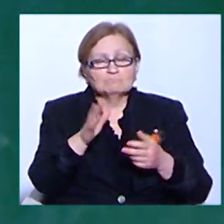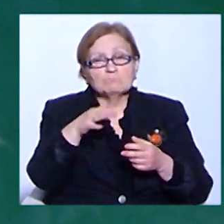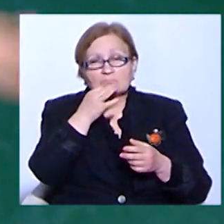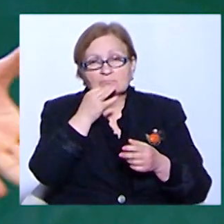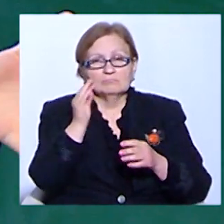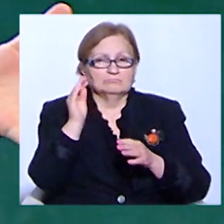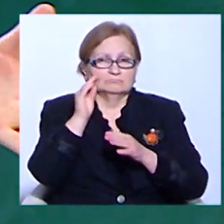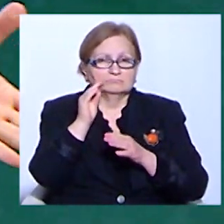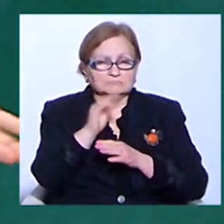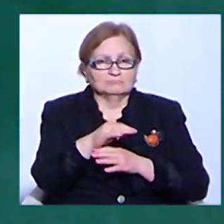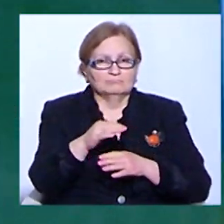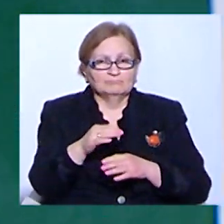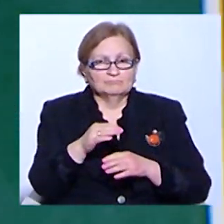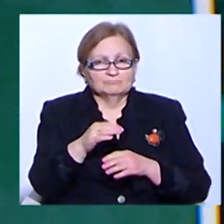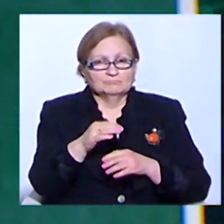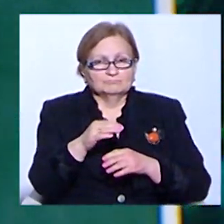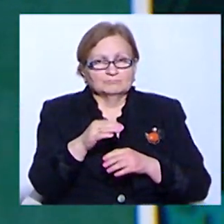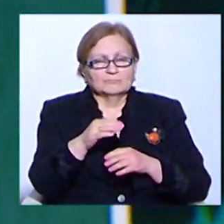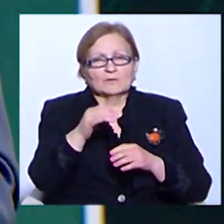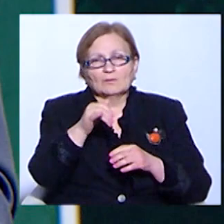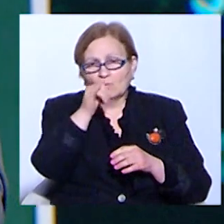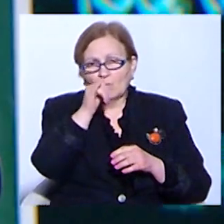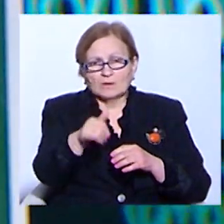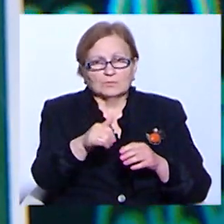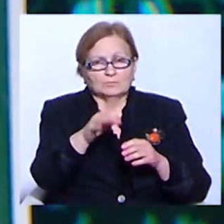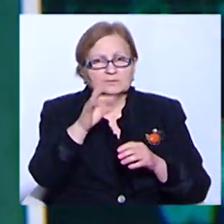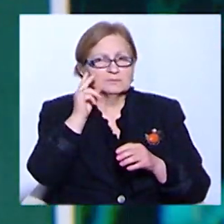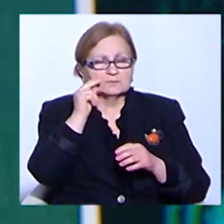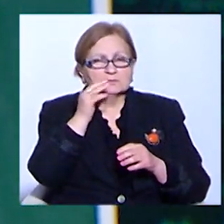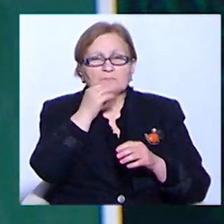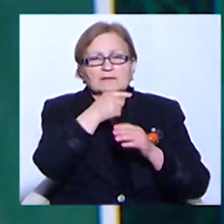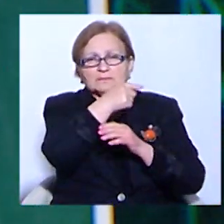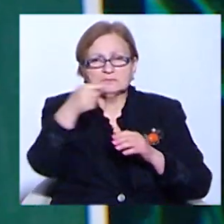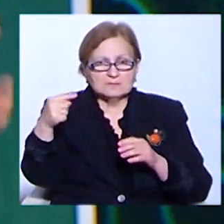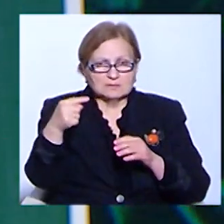მერე შეისწავლეთ უარყოფითი რიცხვები, მერე შეისწავლეთ წილადები,